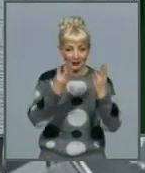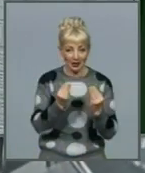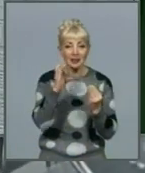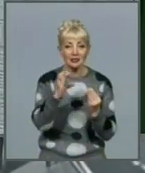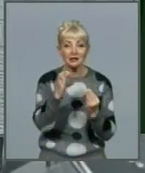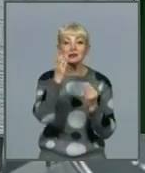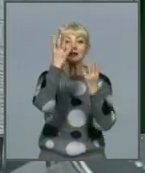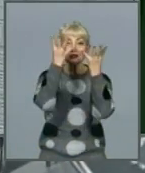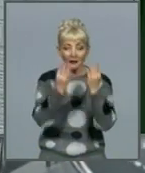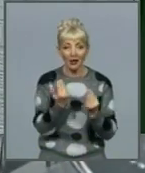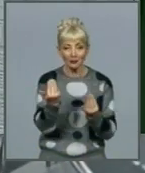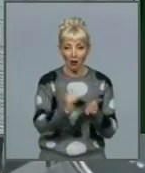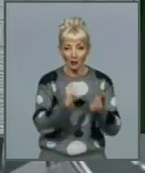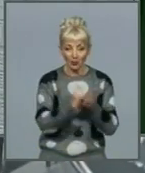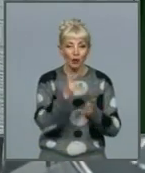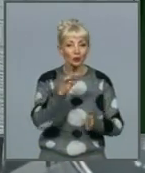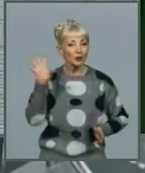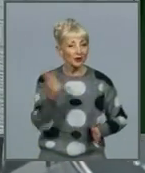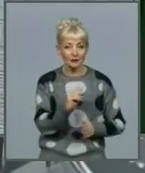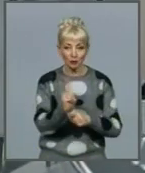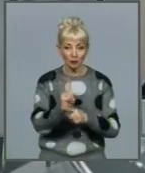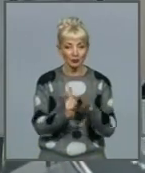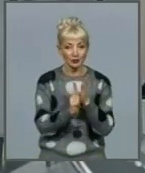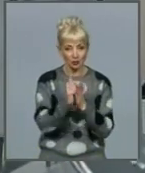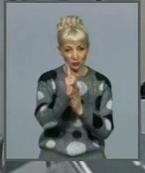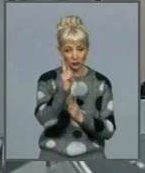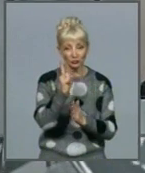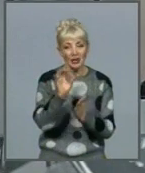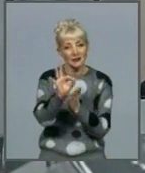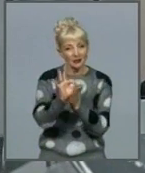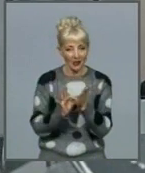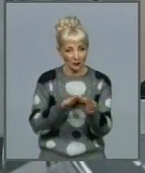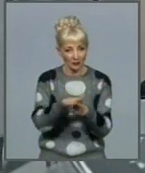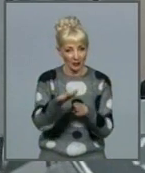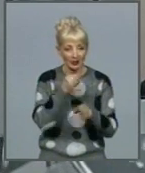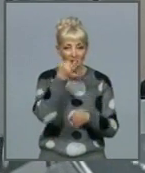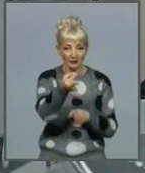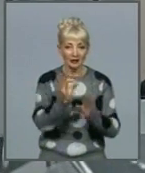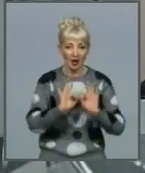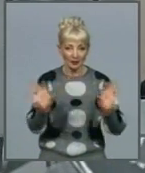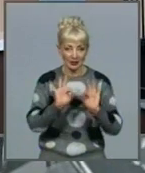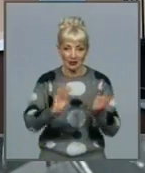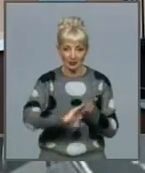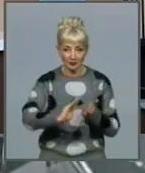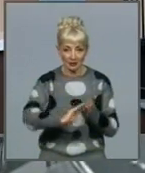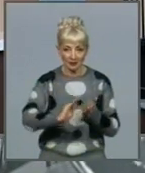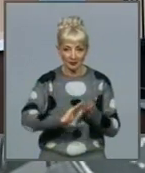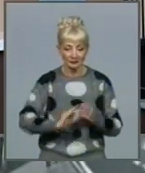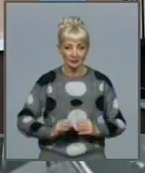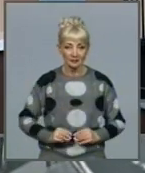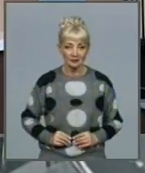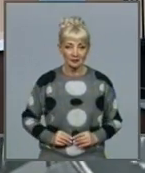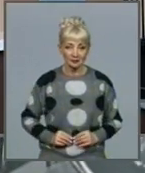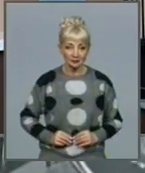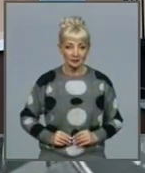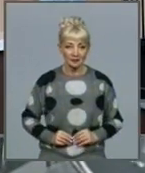Однак не всі його норми почнуть працювати одразу, зазначається у пояснювальній записці. Ілля Колтунов та Євген Клочко,